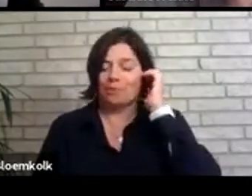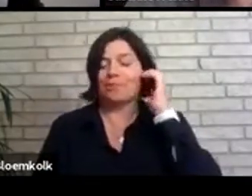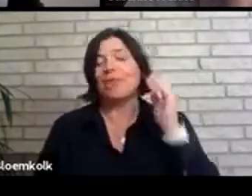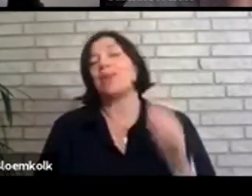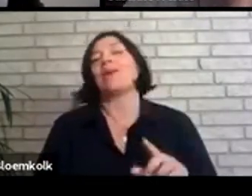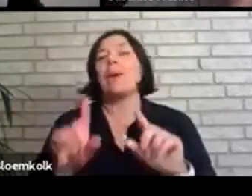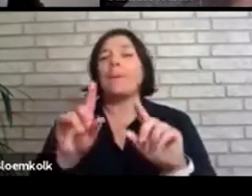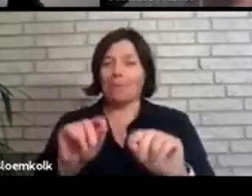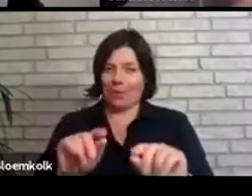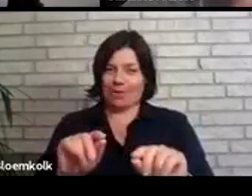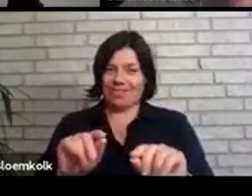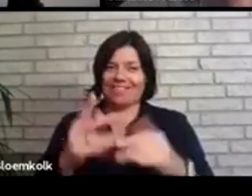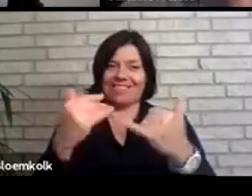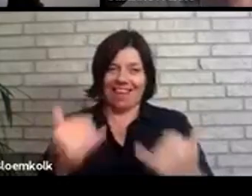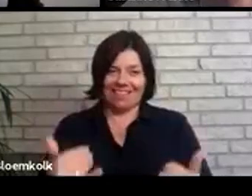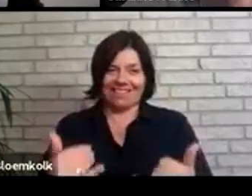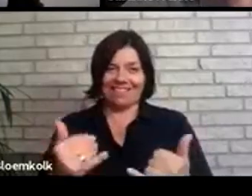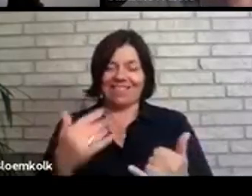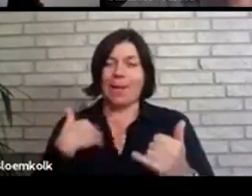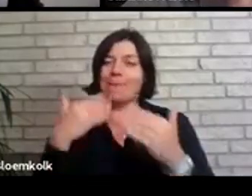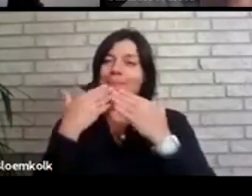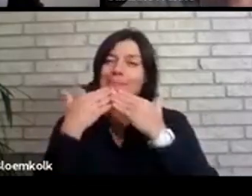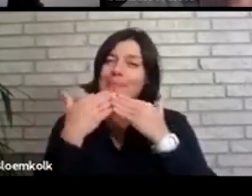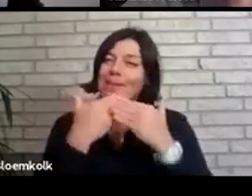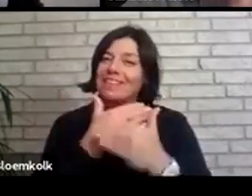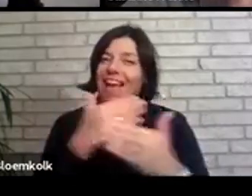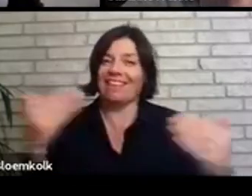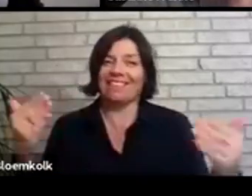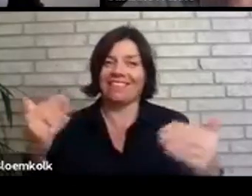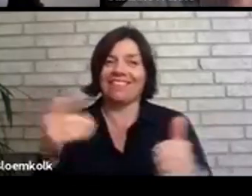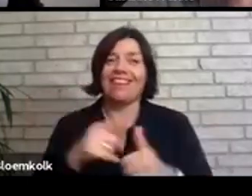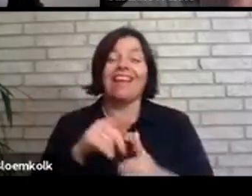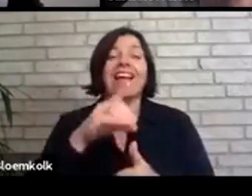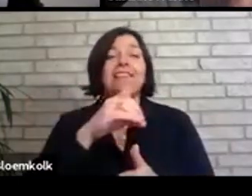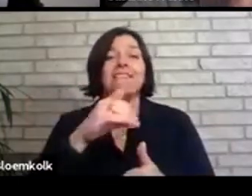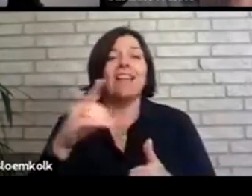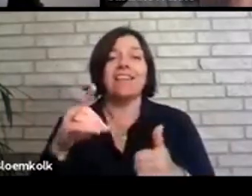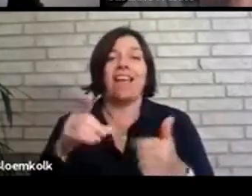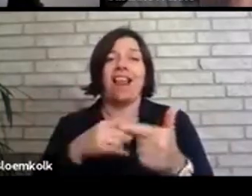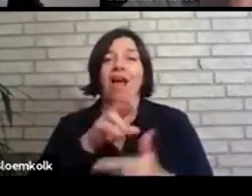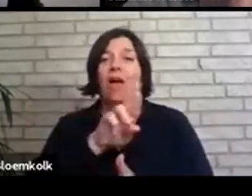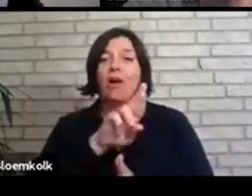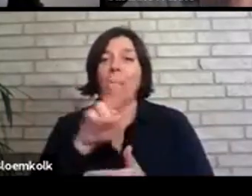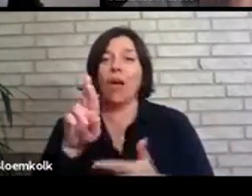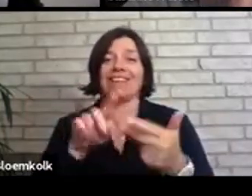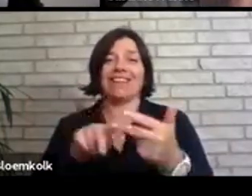bei Daniela und Ronny für den Livestream schon einmal bedanken möchte und selbstverständlich auch